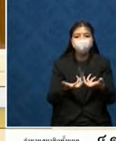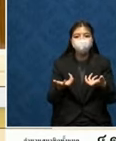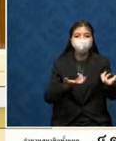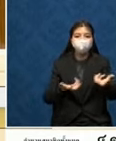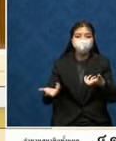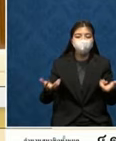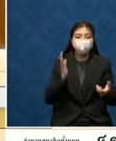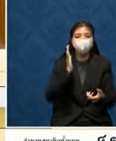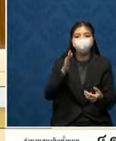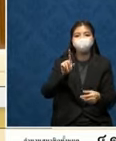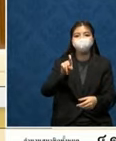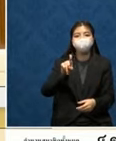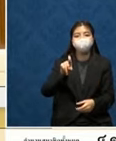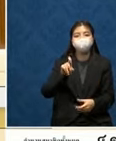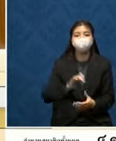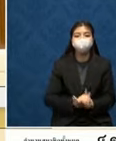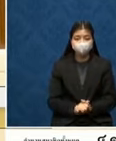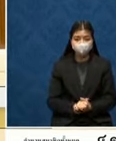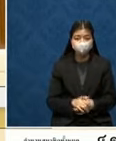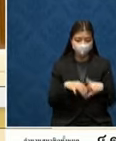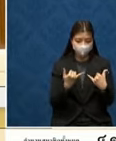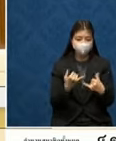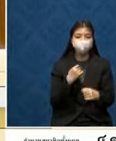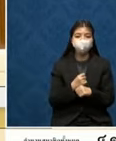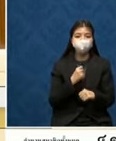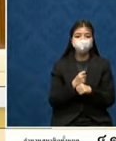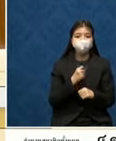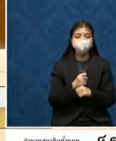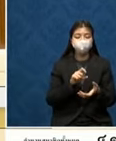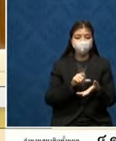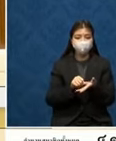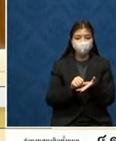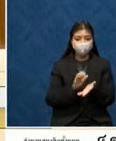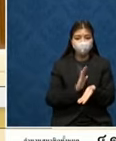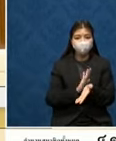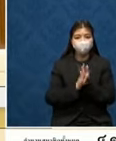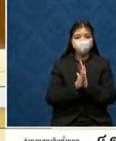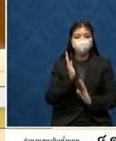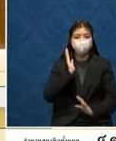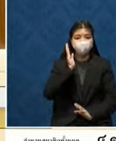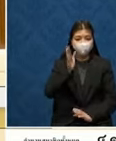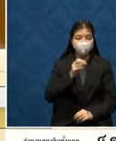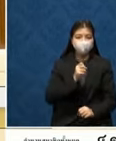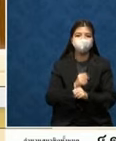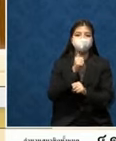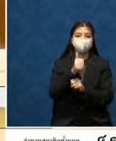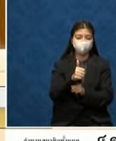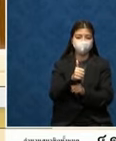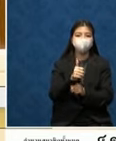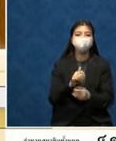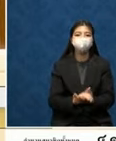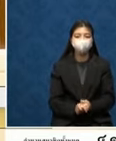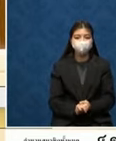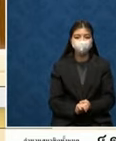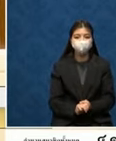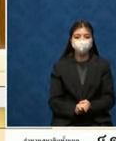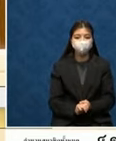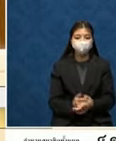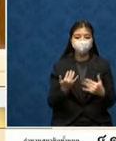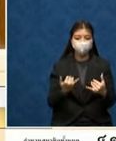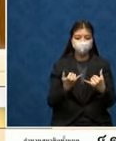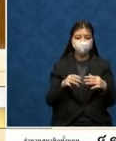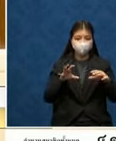ไหนไม่ได้ที่เรากำลังพยายามทำวันนี้ก็คือทำให้ประเทศไทยก้าวไปสู่อนาคตให้ได้ให้มากที่สุดให้ดีที่สุดเราได้รับ